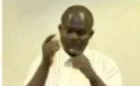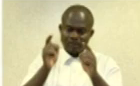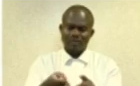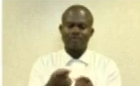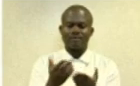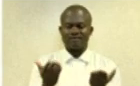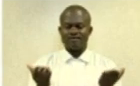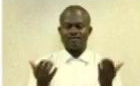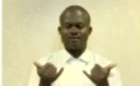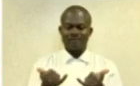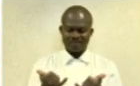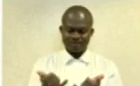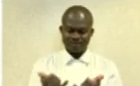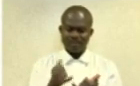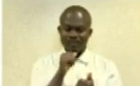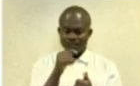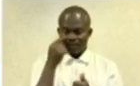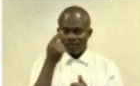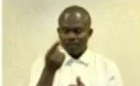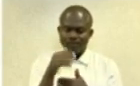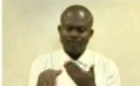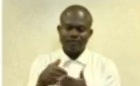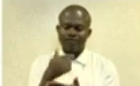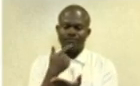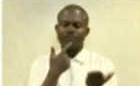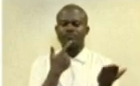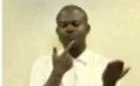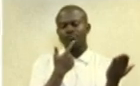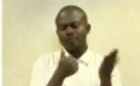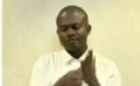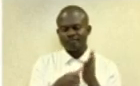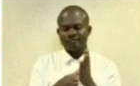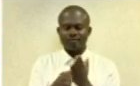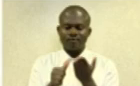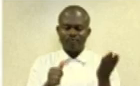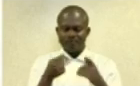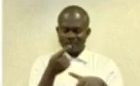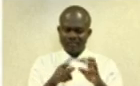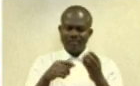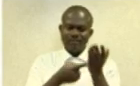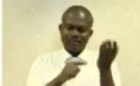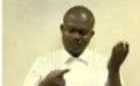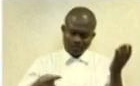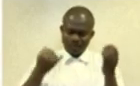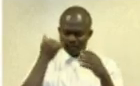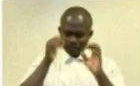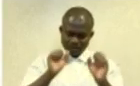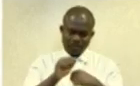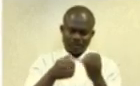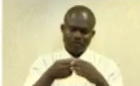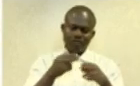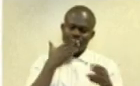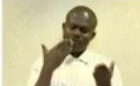jama saha. Utachibo ugata utachibo nye na bujo ni ichibazo. Ariko ikoranabuhanga rikunze bikagenda